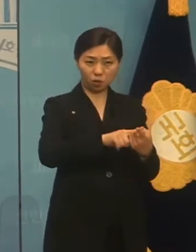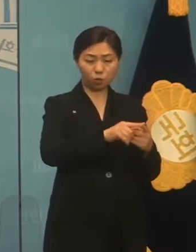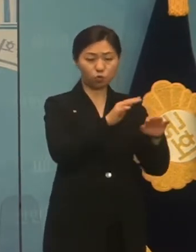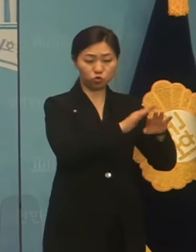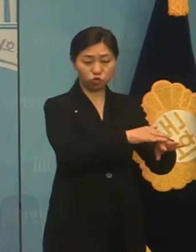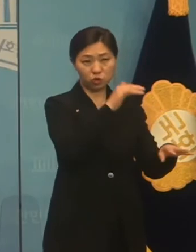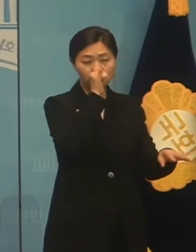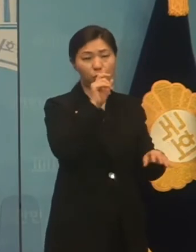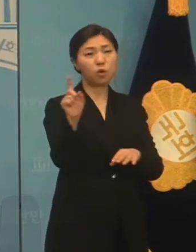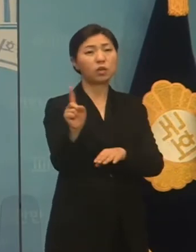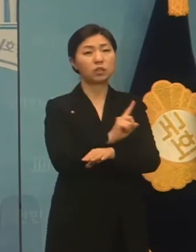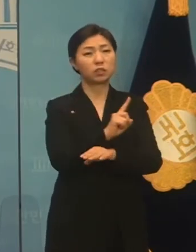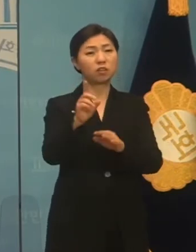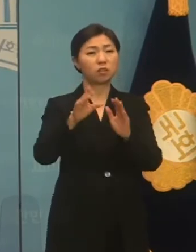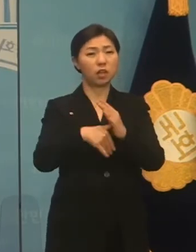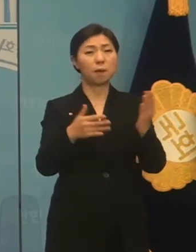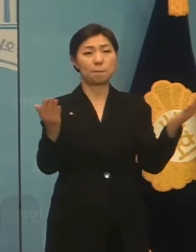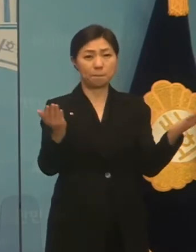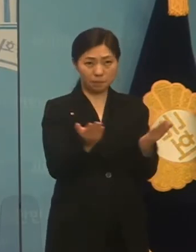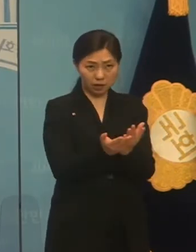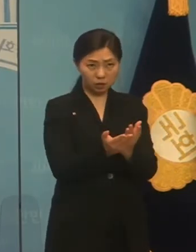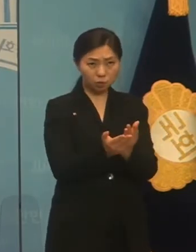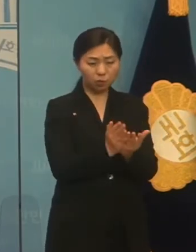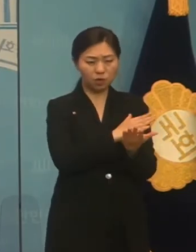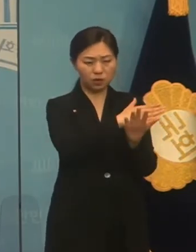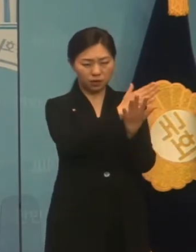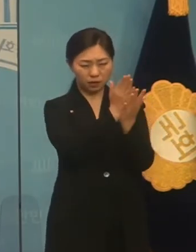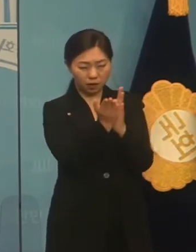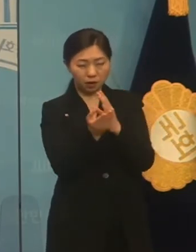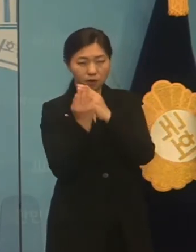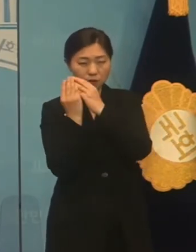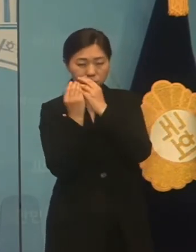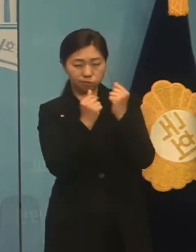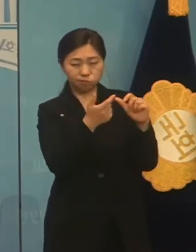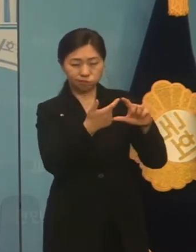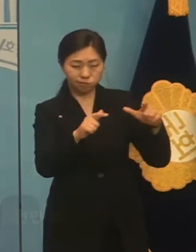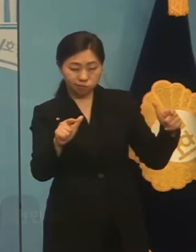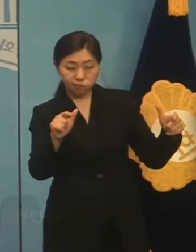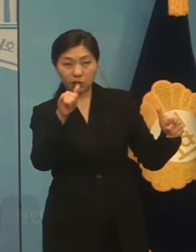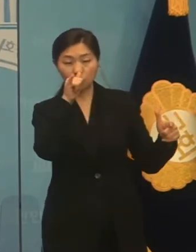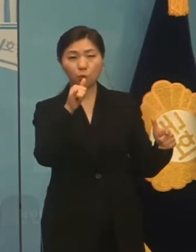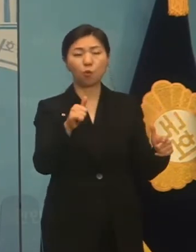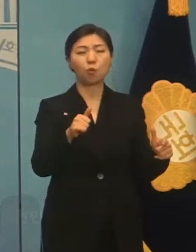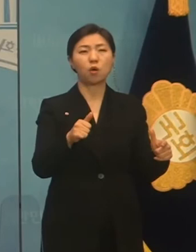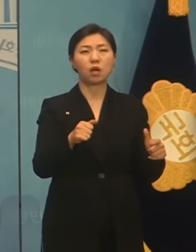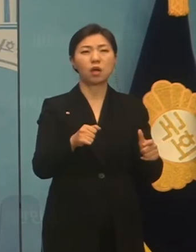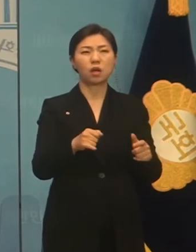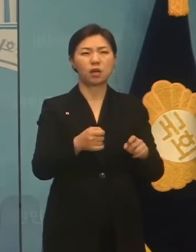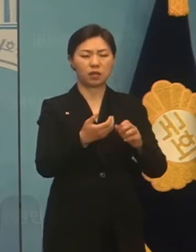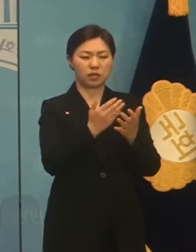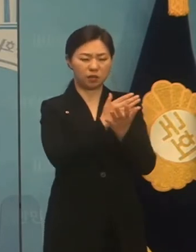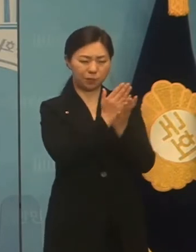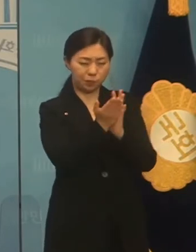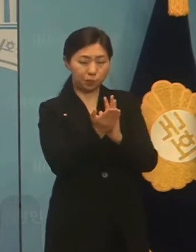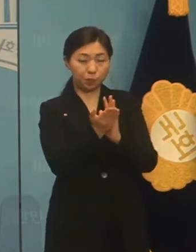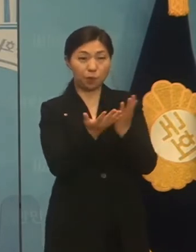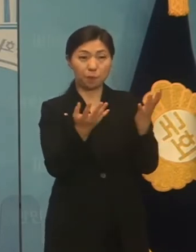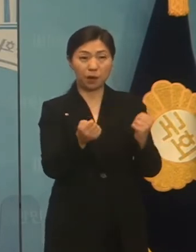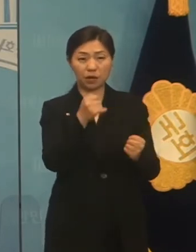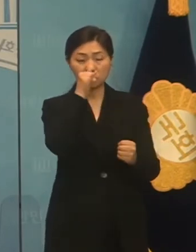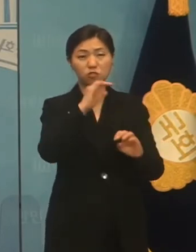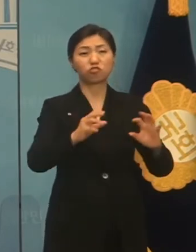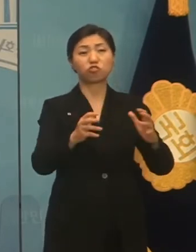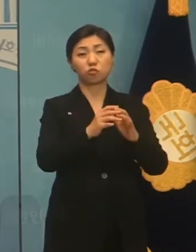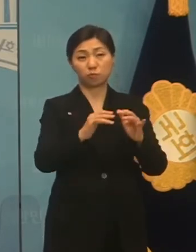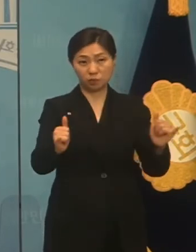시대에 맞는 다양하고 개별화된 국민의 요구를 국민 직접 참여를